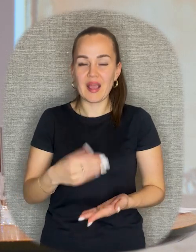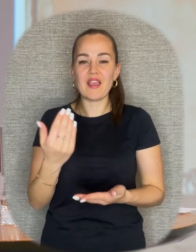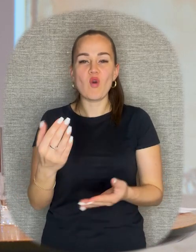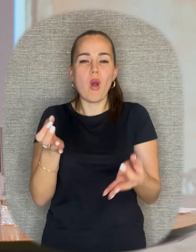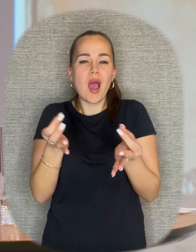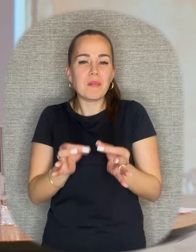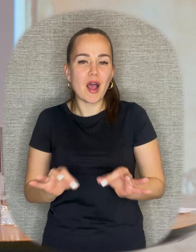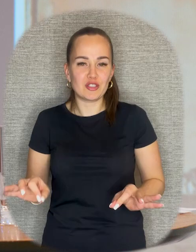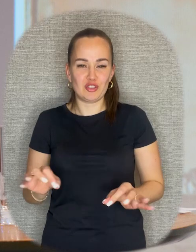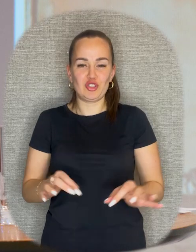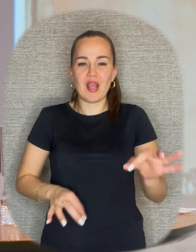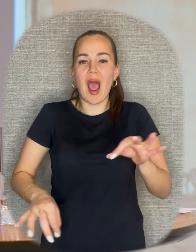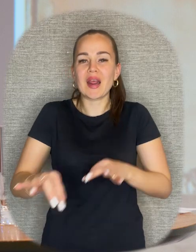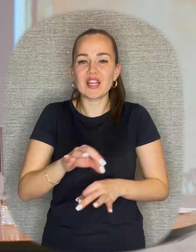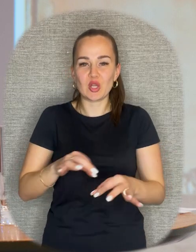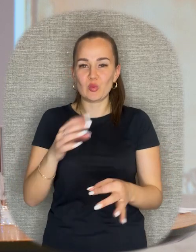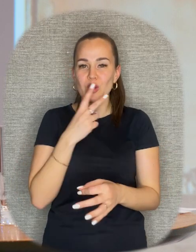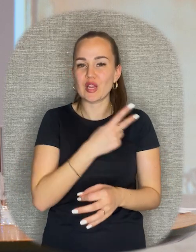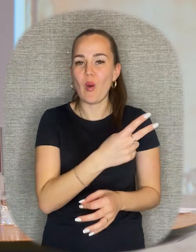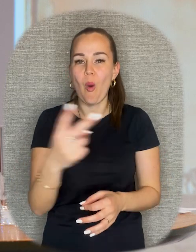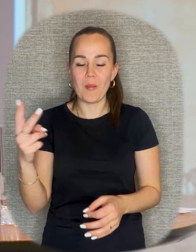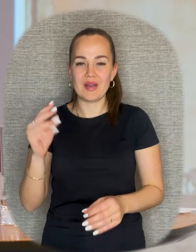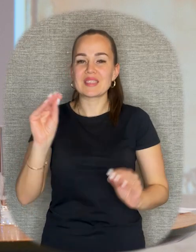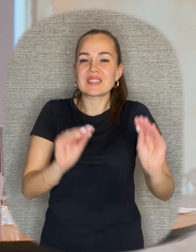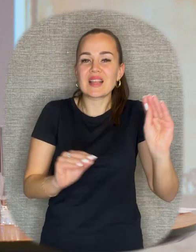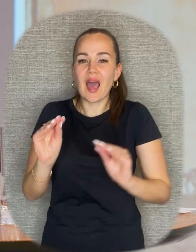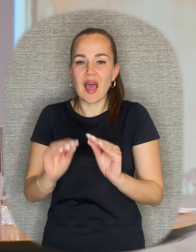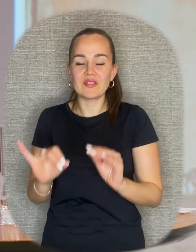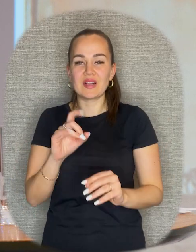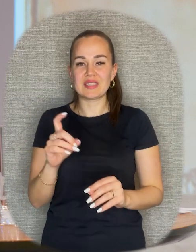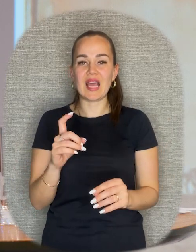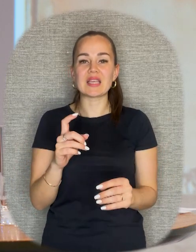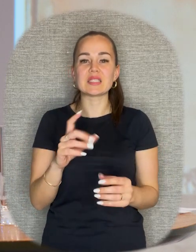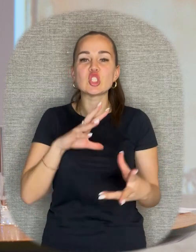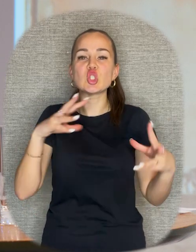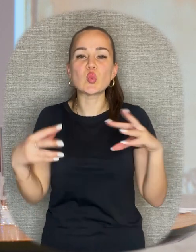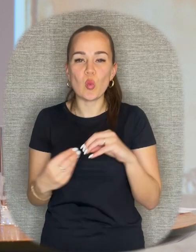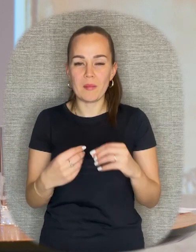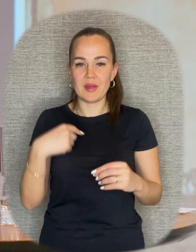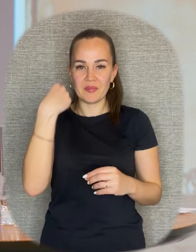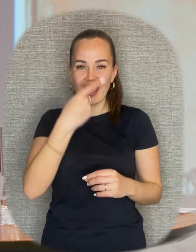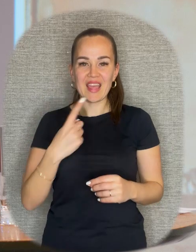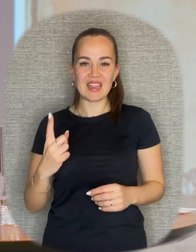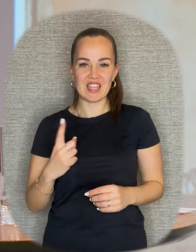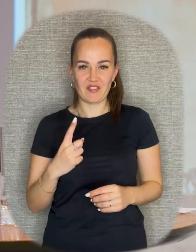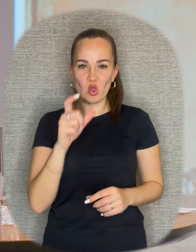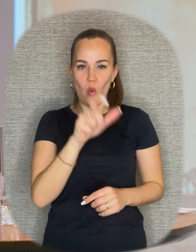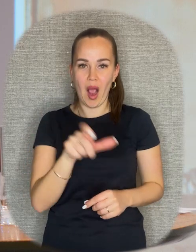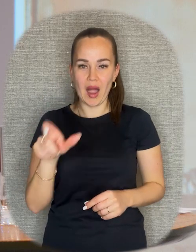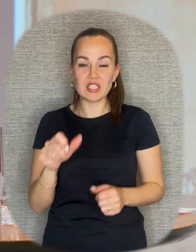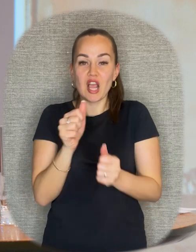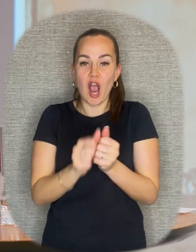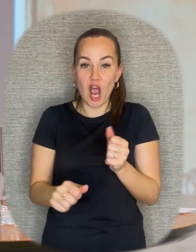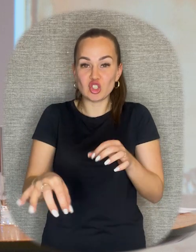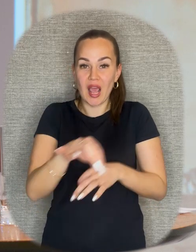Ленинграда вот его гармоничный архитектурный облик складывался из суммы индивидуальность каждый